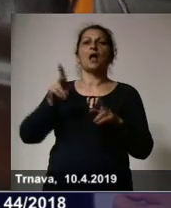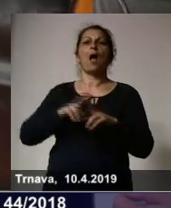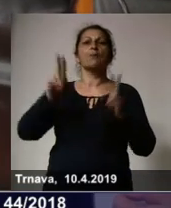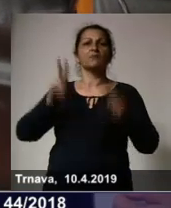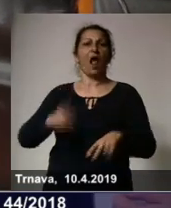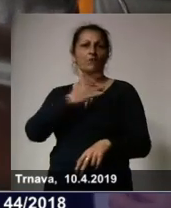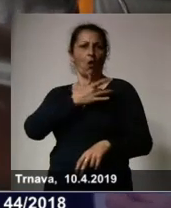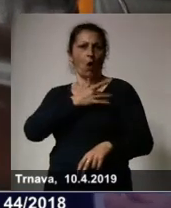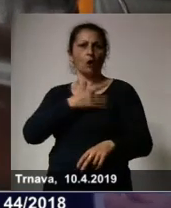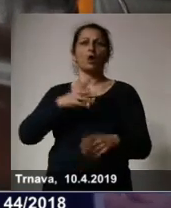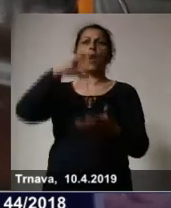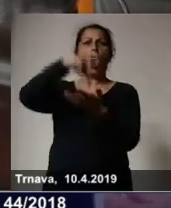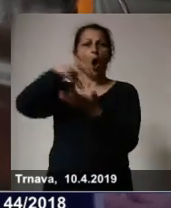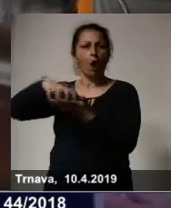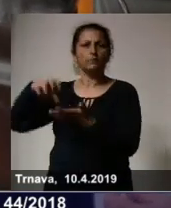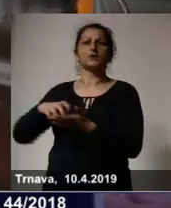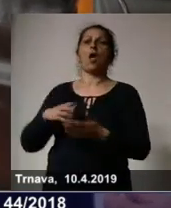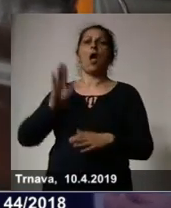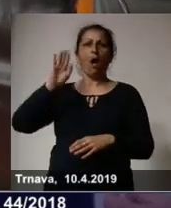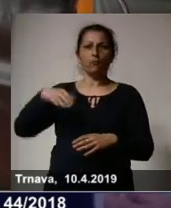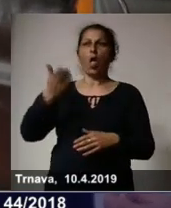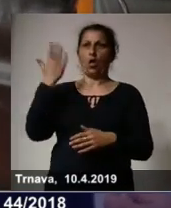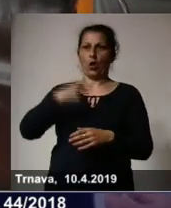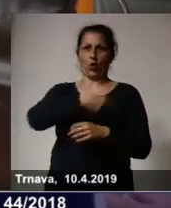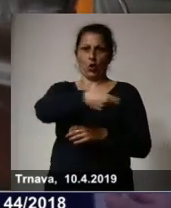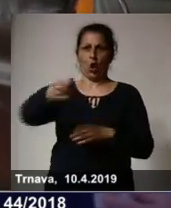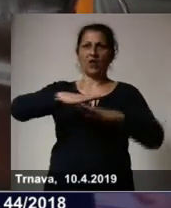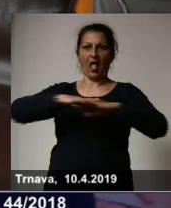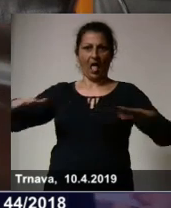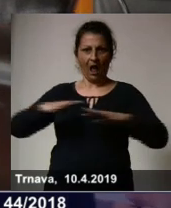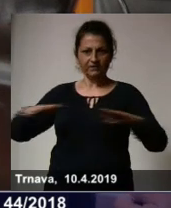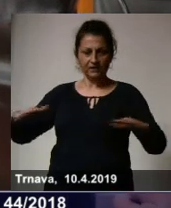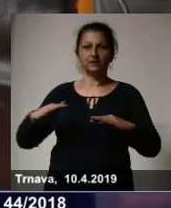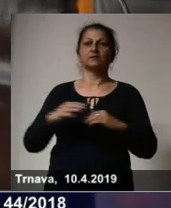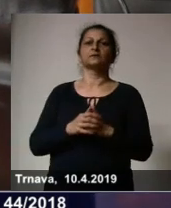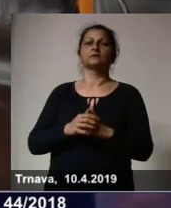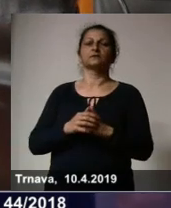osoby a obce, vám bola rozdaná do lavíc. Takže